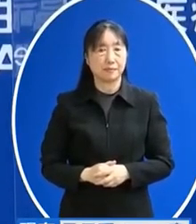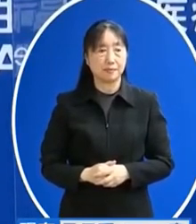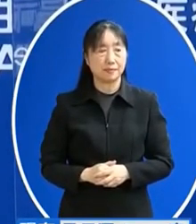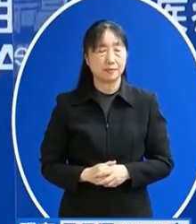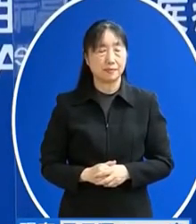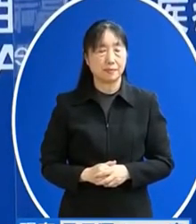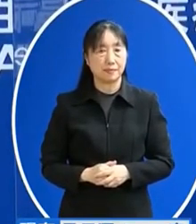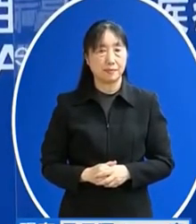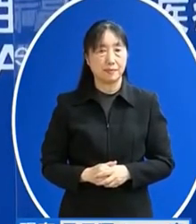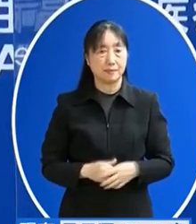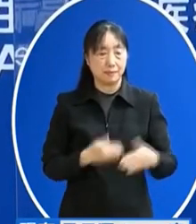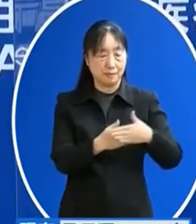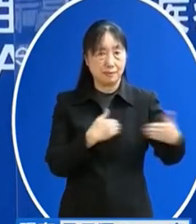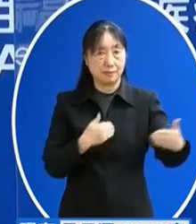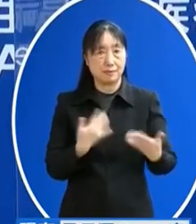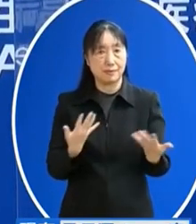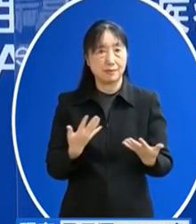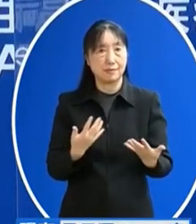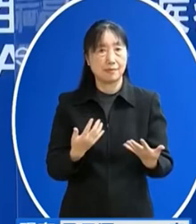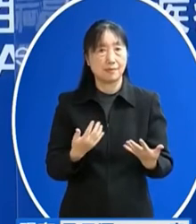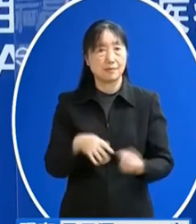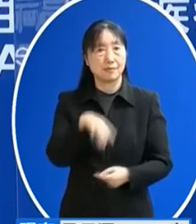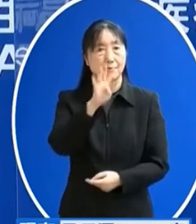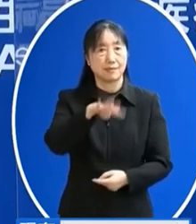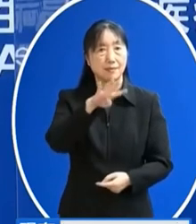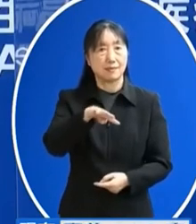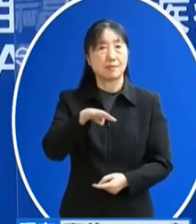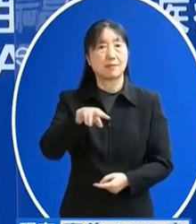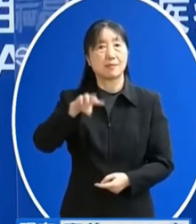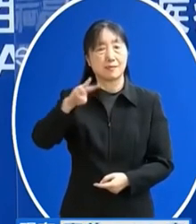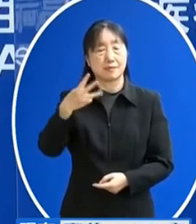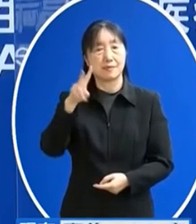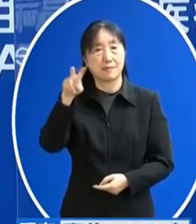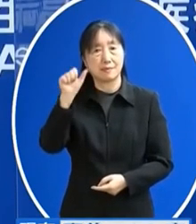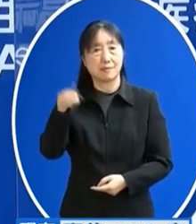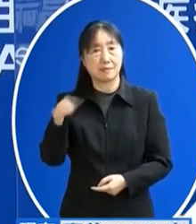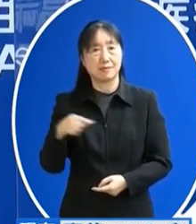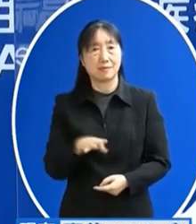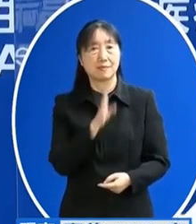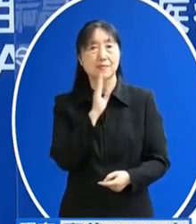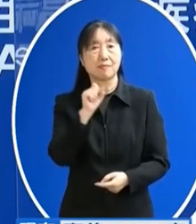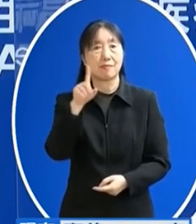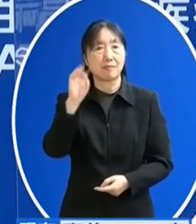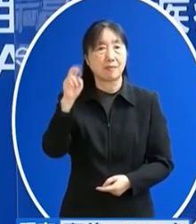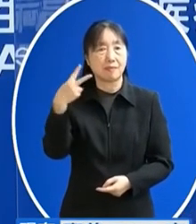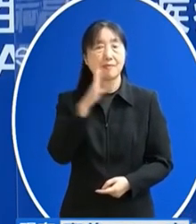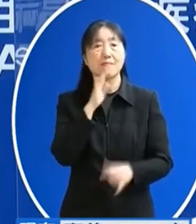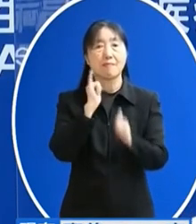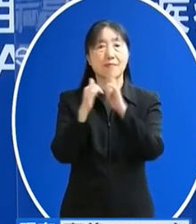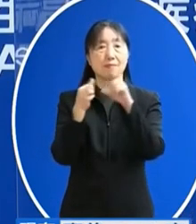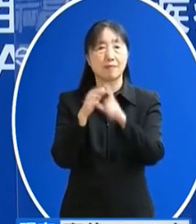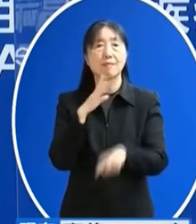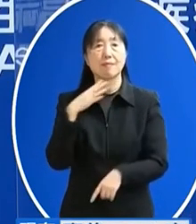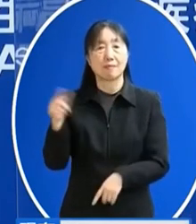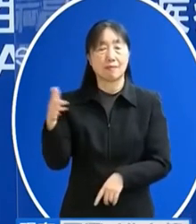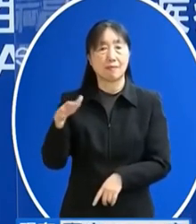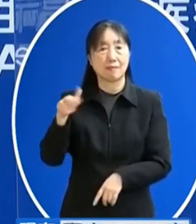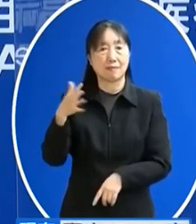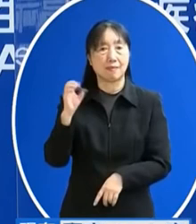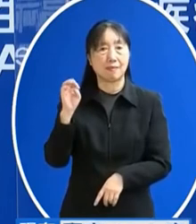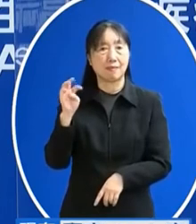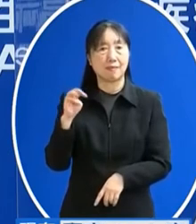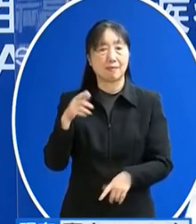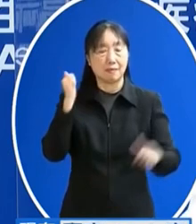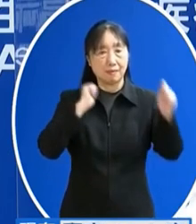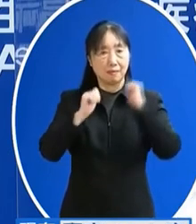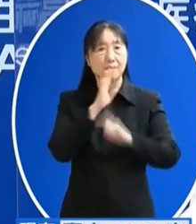那这里我们总共隔离40天到现在哈，有4325人，那1月102人，社区845人，那回溯